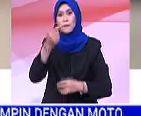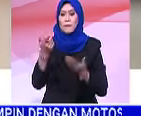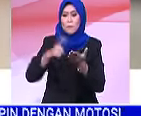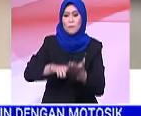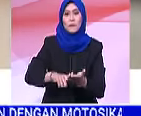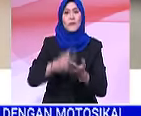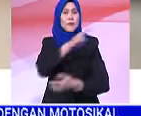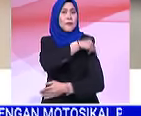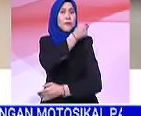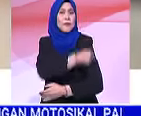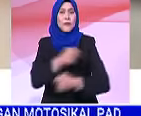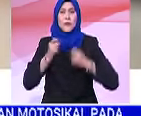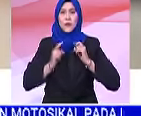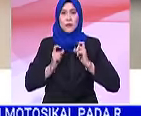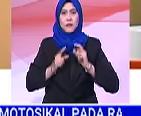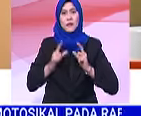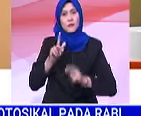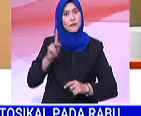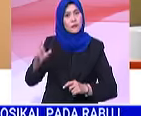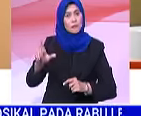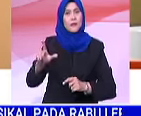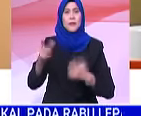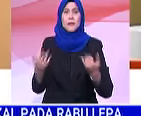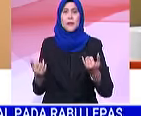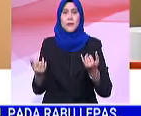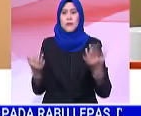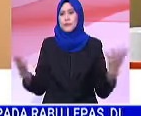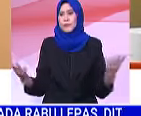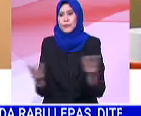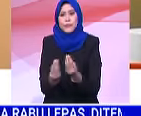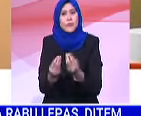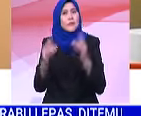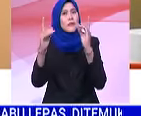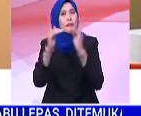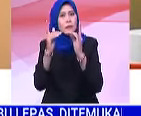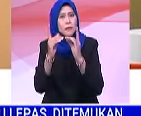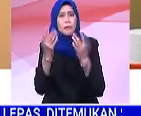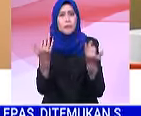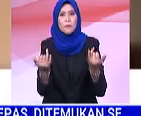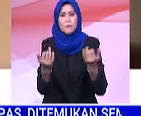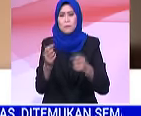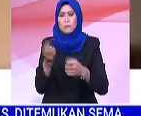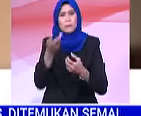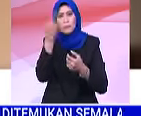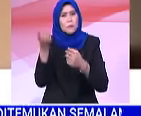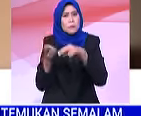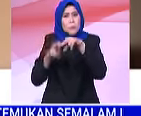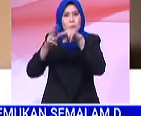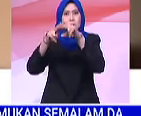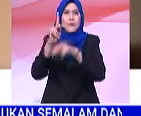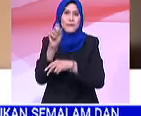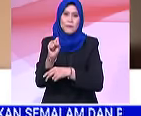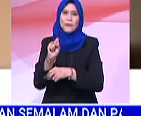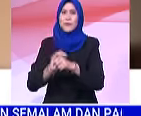laporan mengenai hospital swasta di Lembah Kelang yang mengalami kekurangan katil bagi menampung jumlah pesakit susulan peningkatan